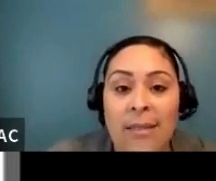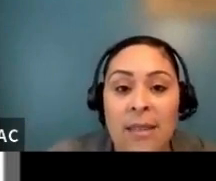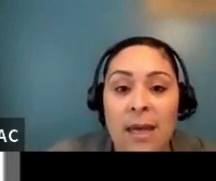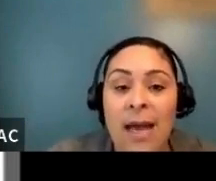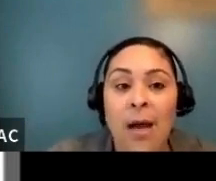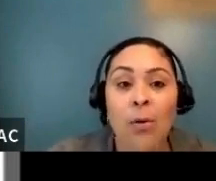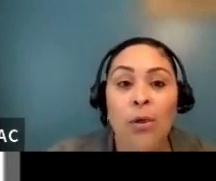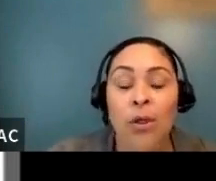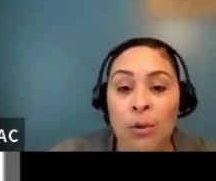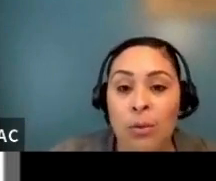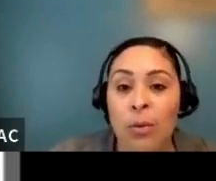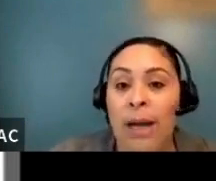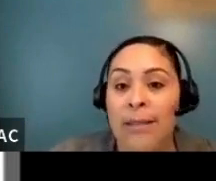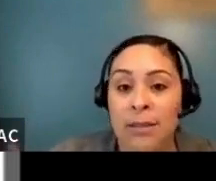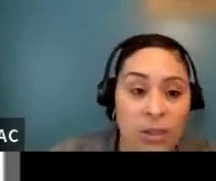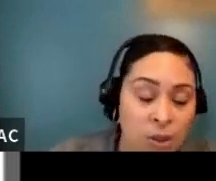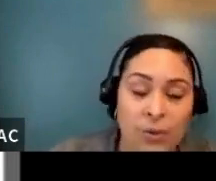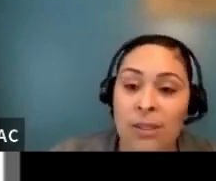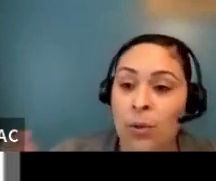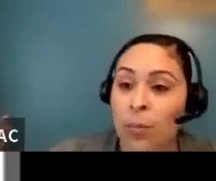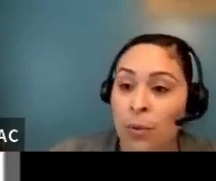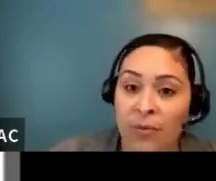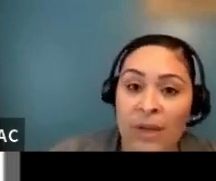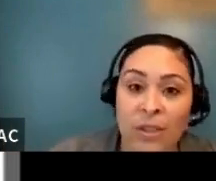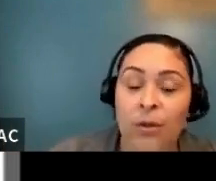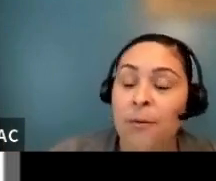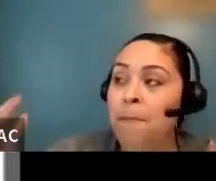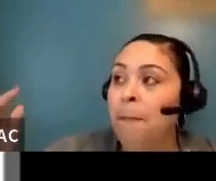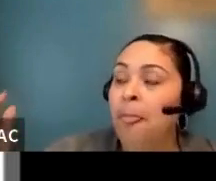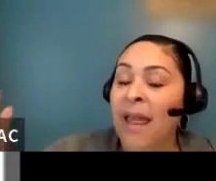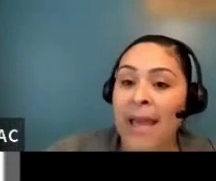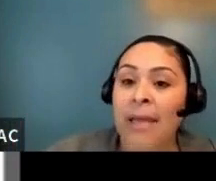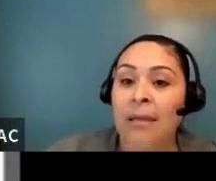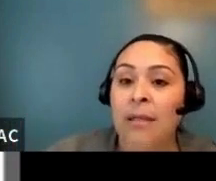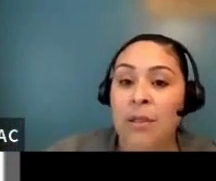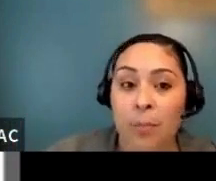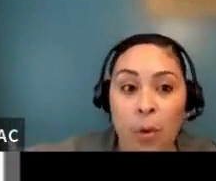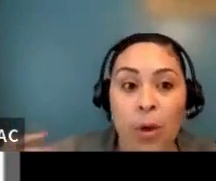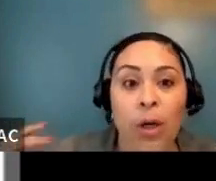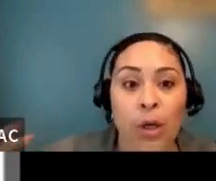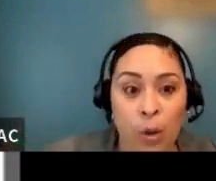有一些，翻译和教育资源是我们收集的，